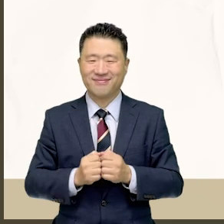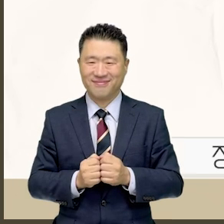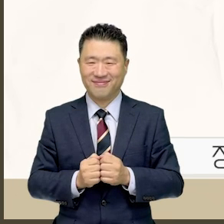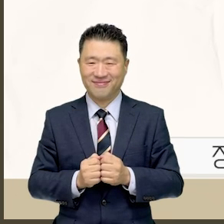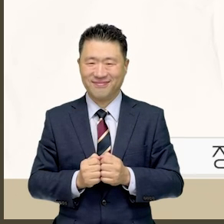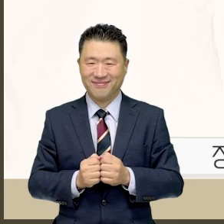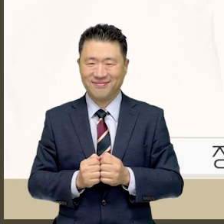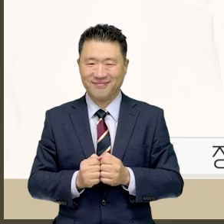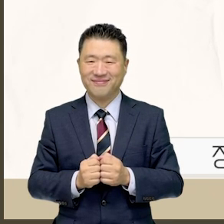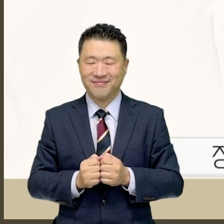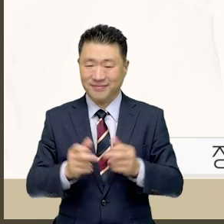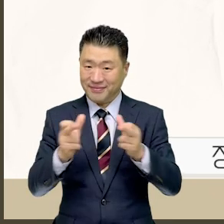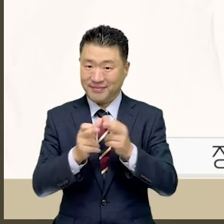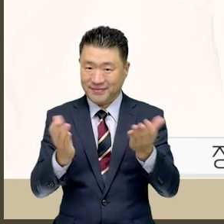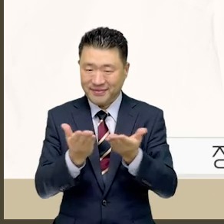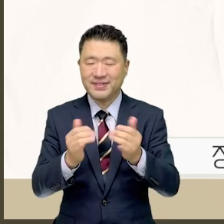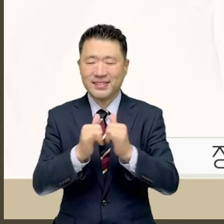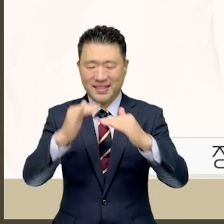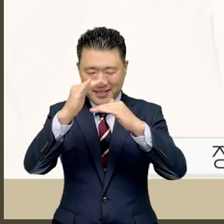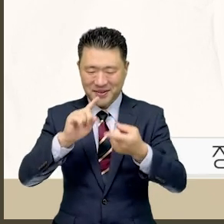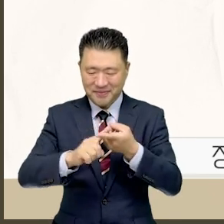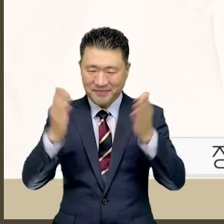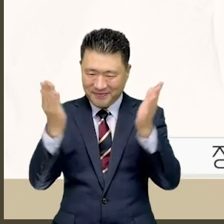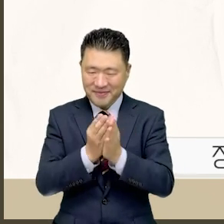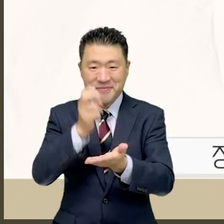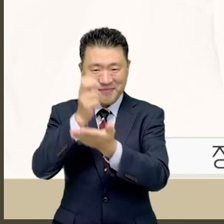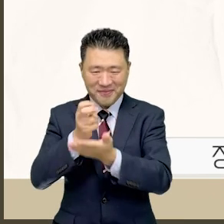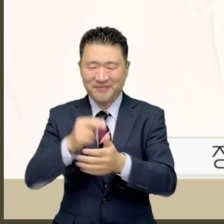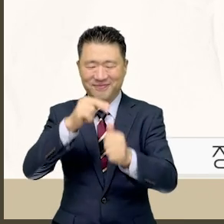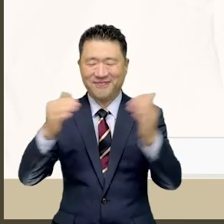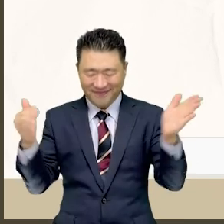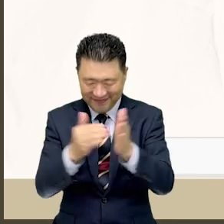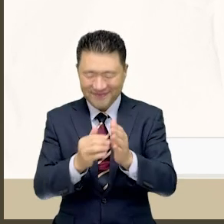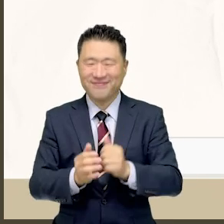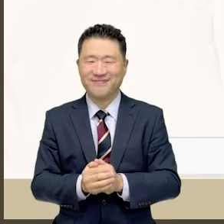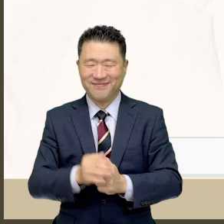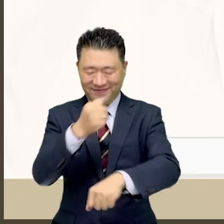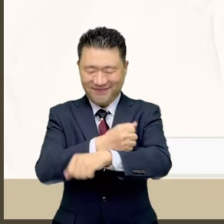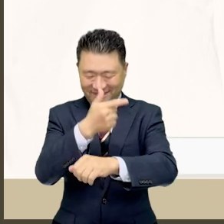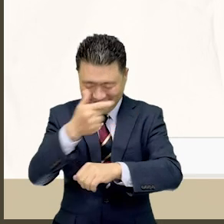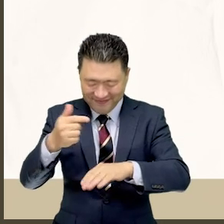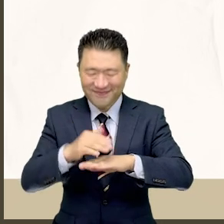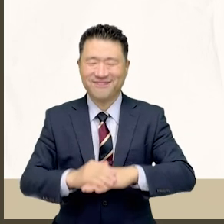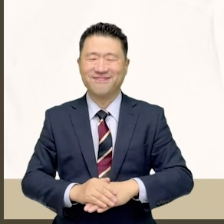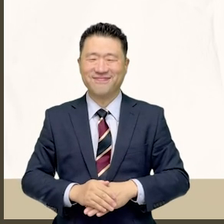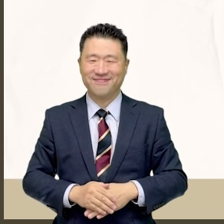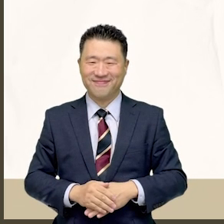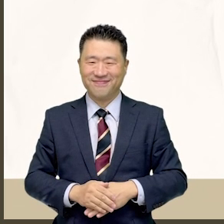장애인 일자리 사업 맞춤형 산업안전교육을 마칩니다. 모두 수고하셨습니다.